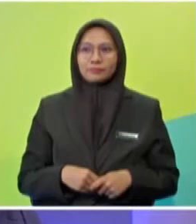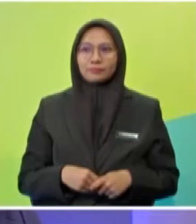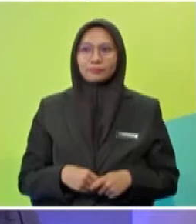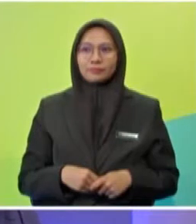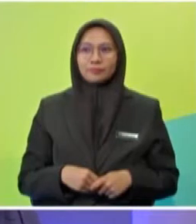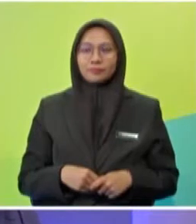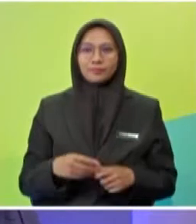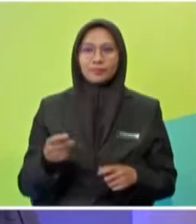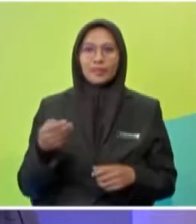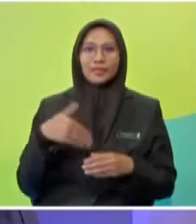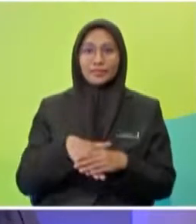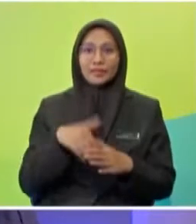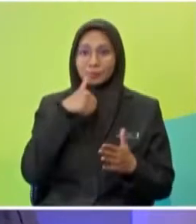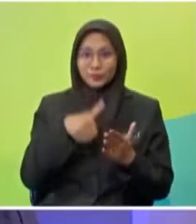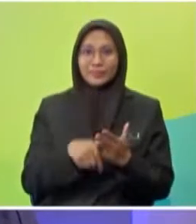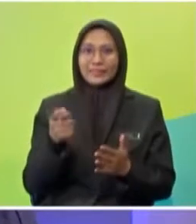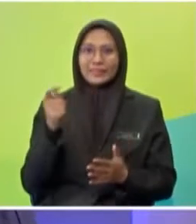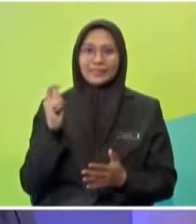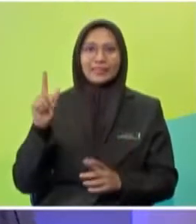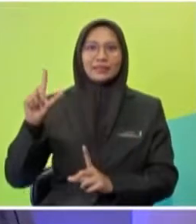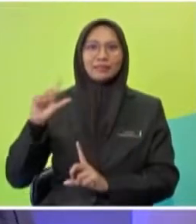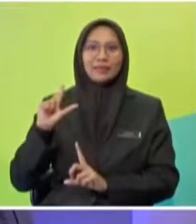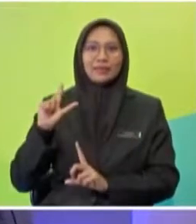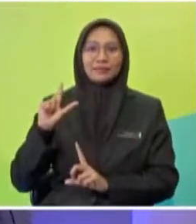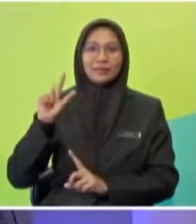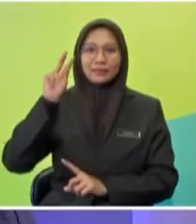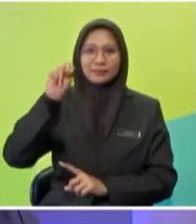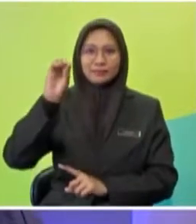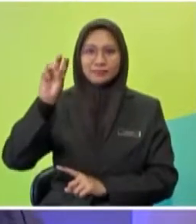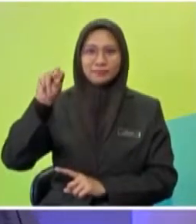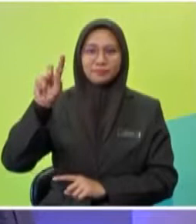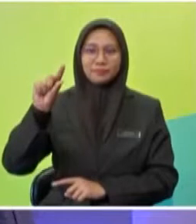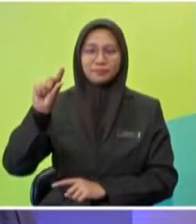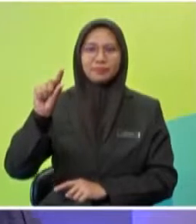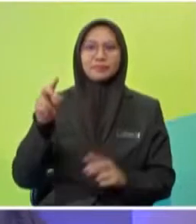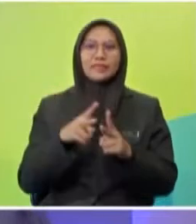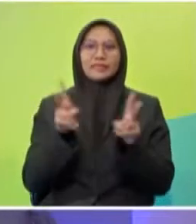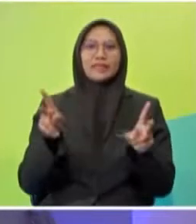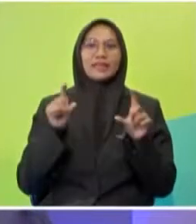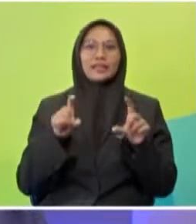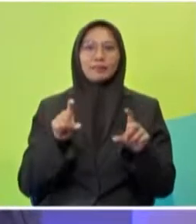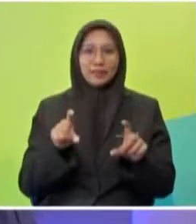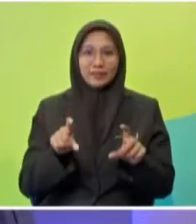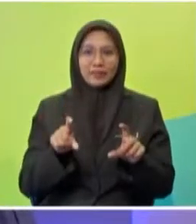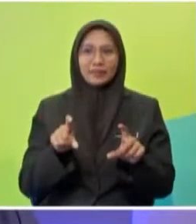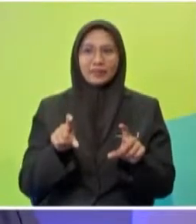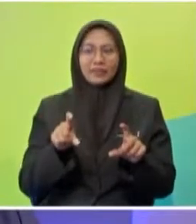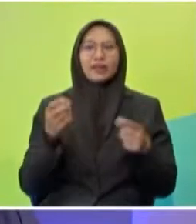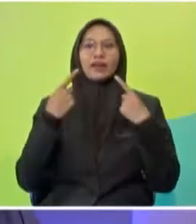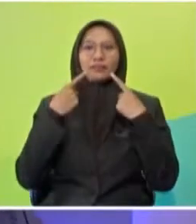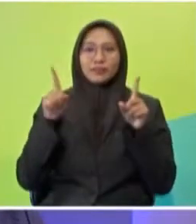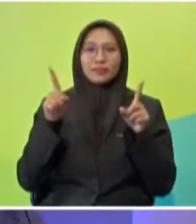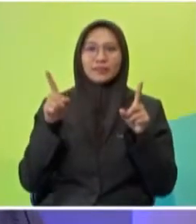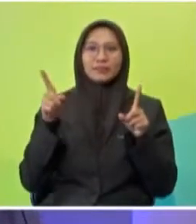berdasarkan surat tadi kita dapat tahu bahwa pahlawan anu ini adalah salah seorang pahlawan terbilang tanah itu suatu ketika dahulu yang telah berjuang